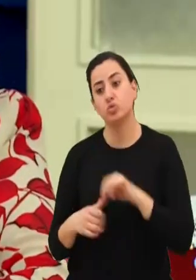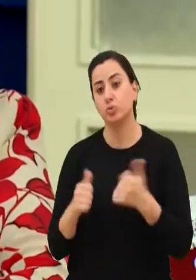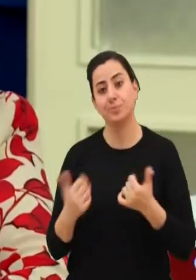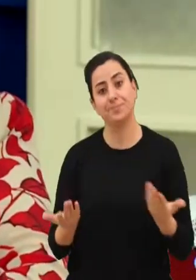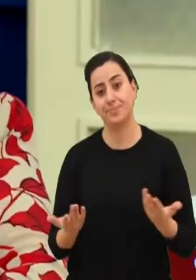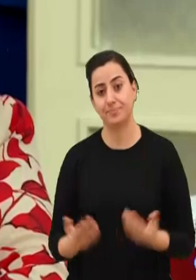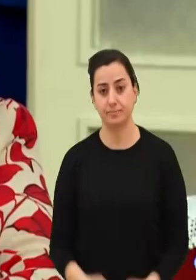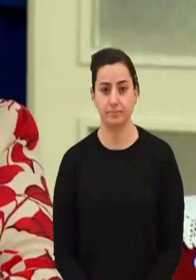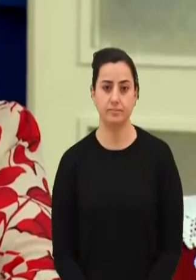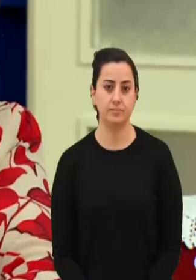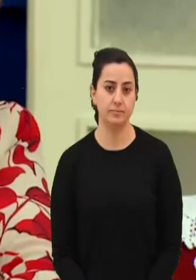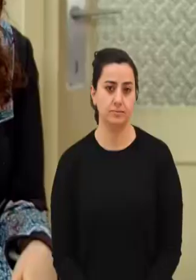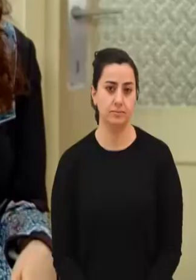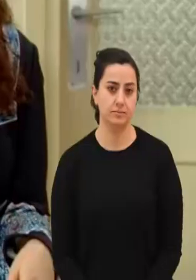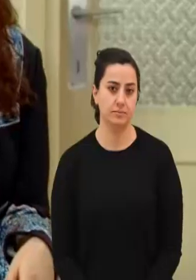kızım.